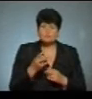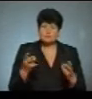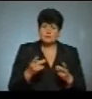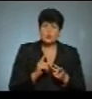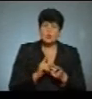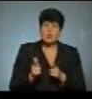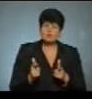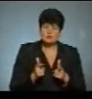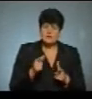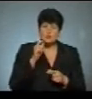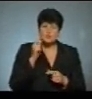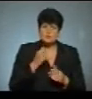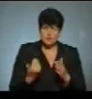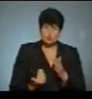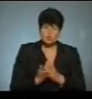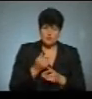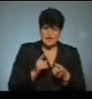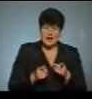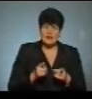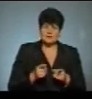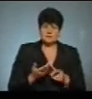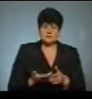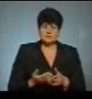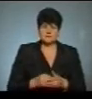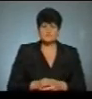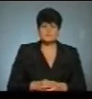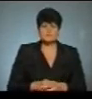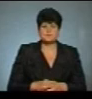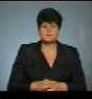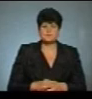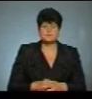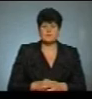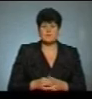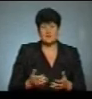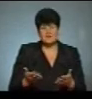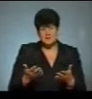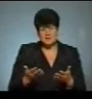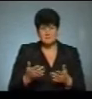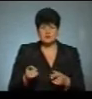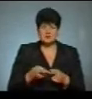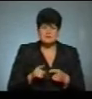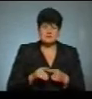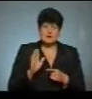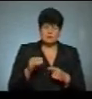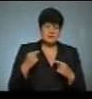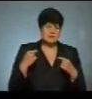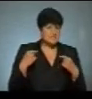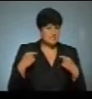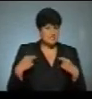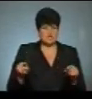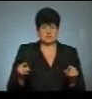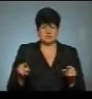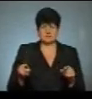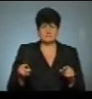готуватися загалом українцям до нової реальності в таких умовах? Звісно, це буде абсолютно інша реальність,